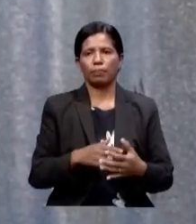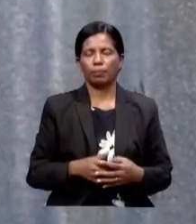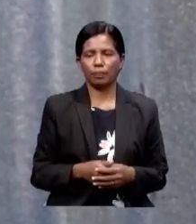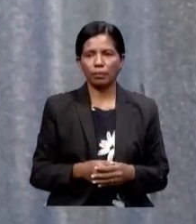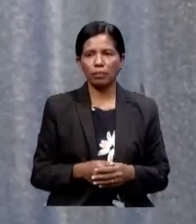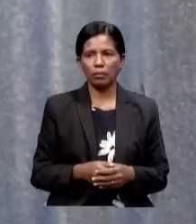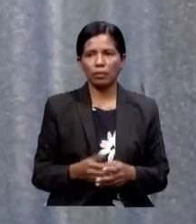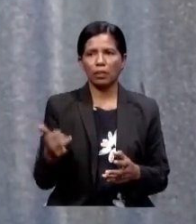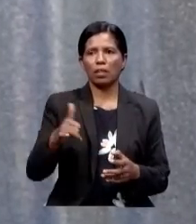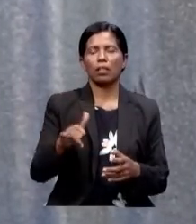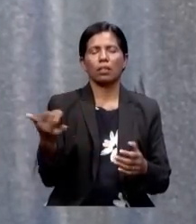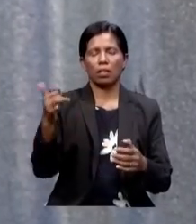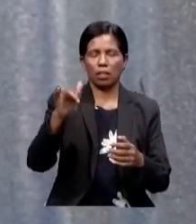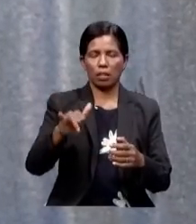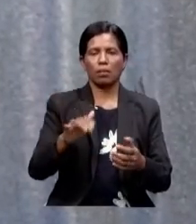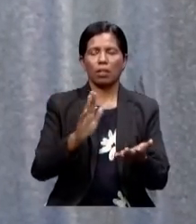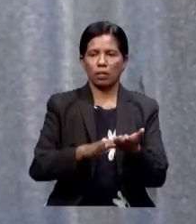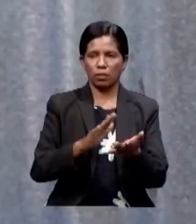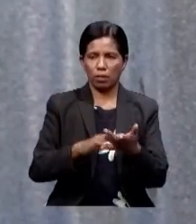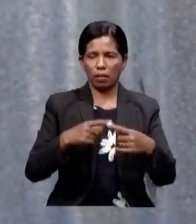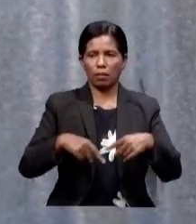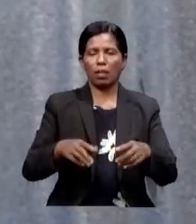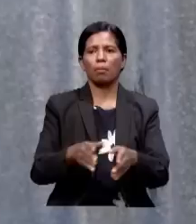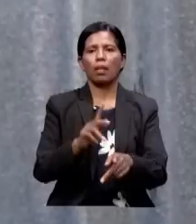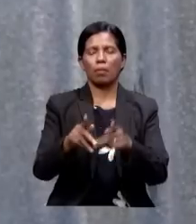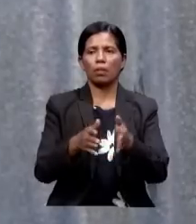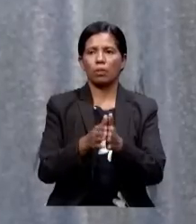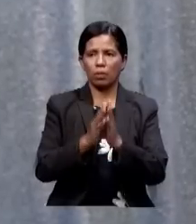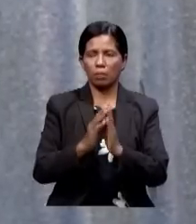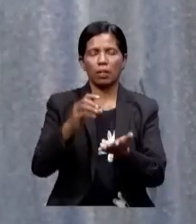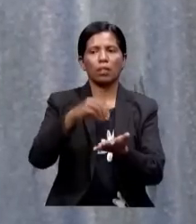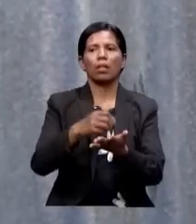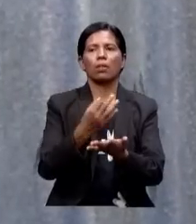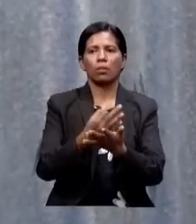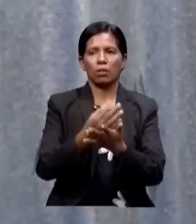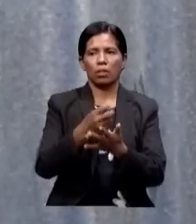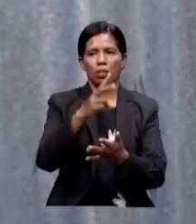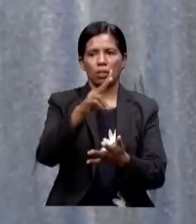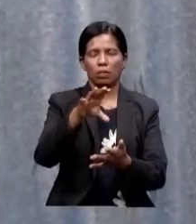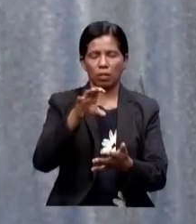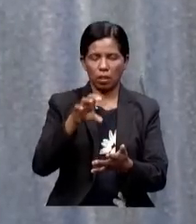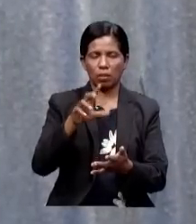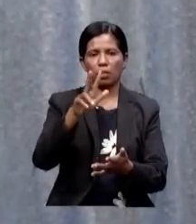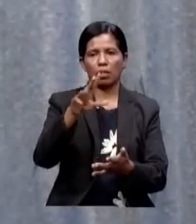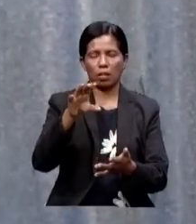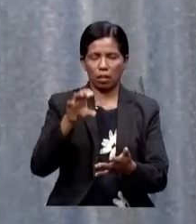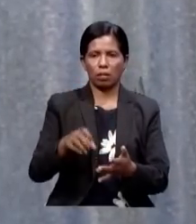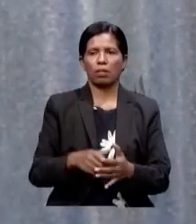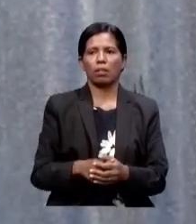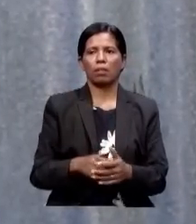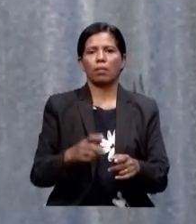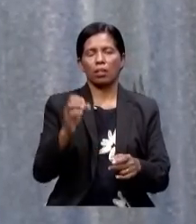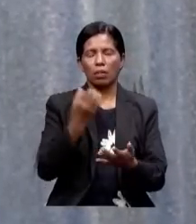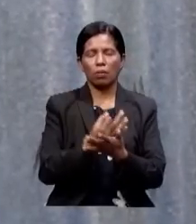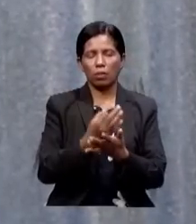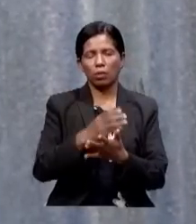Tapi si nain hira mah sekolah hotu, ba mah kaya mah khusus paling itu bata mah usah hira. Balik 200 ribu, 300 ribu, boleh itu. Itu buka mana